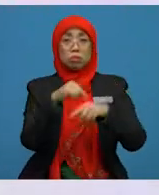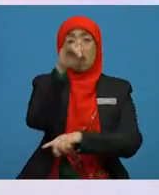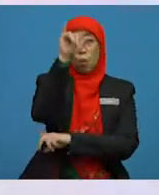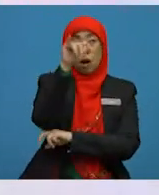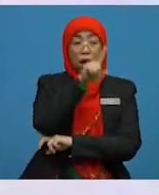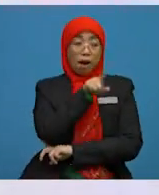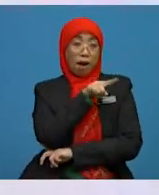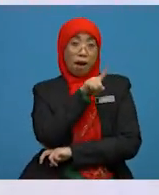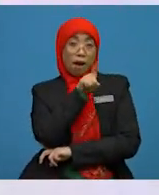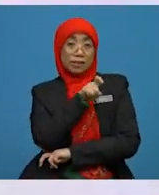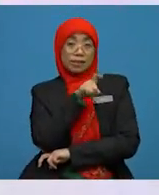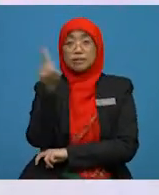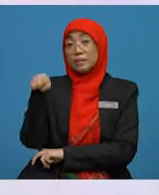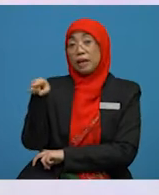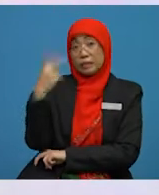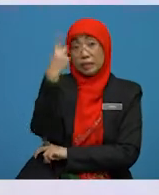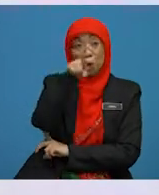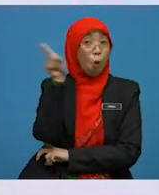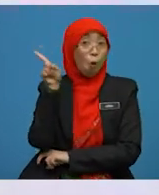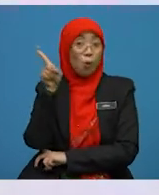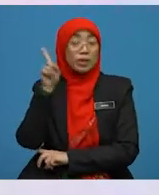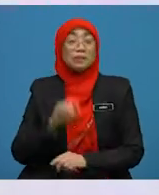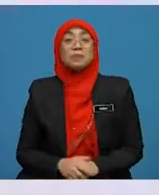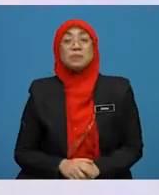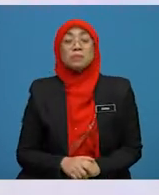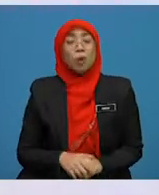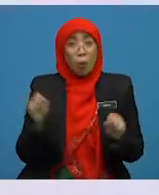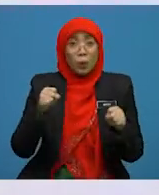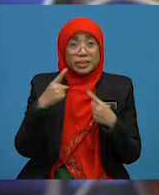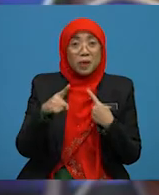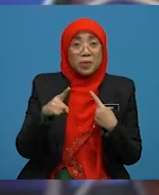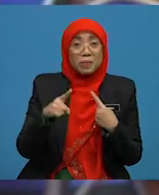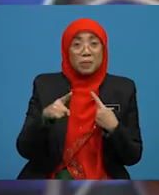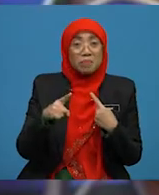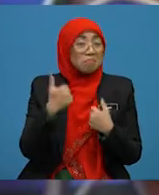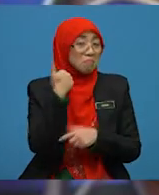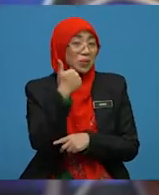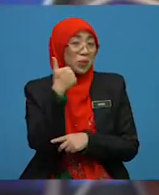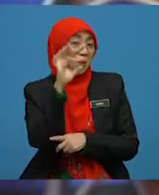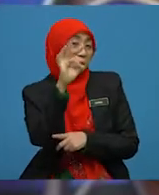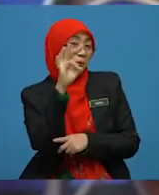Syabas, cikgu ucapkan kepada pelajar yang dapat menjawab dengan betul.